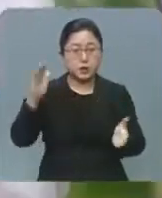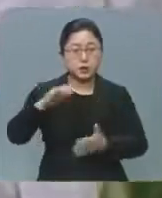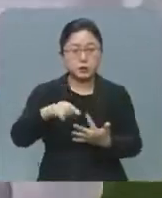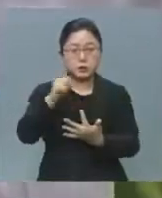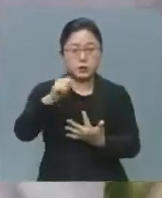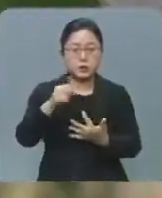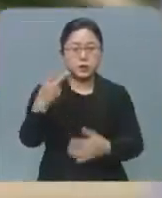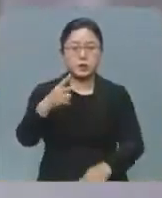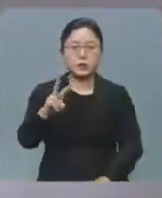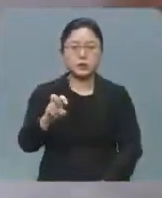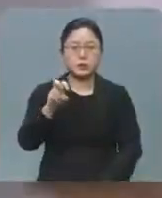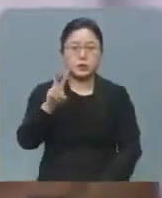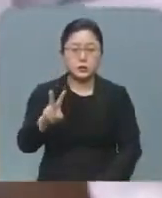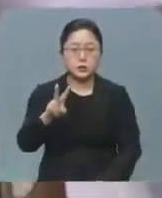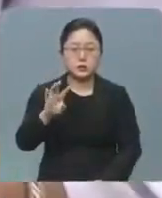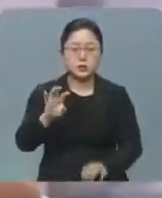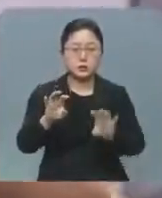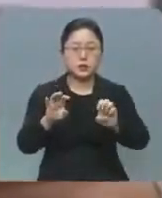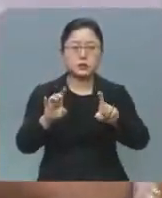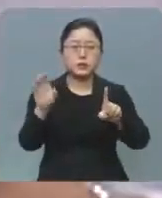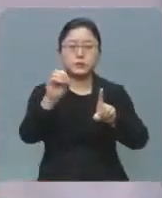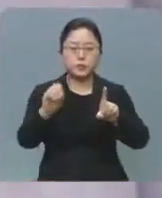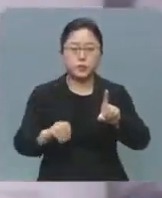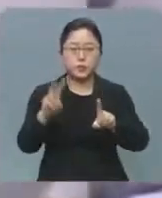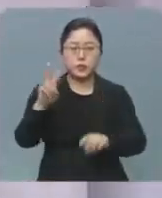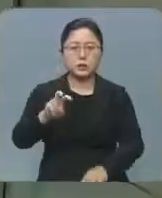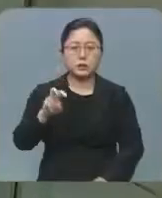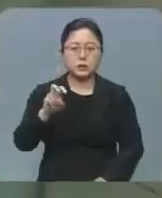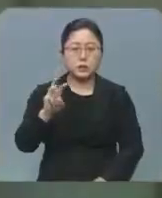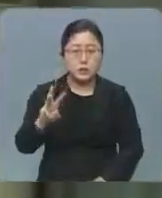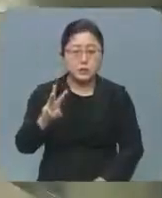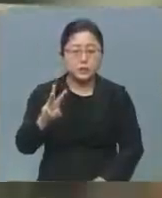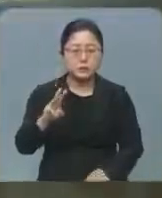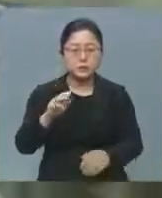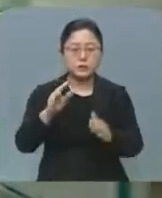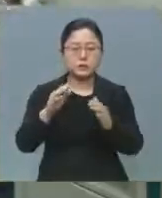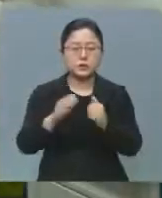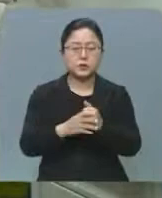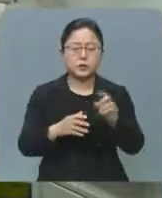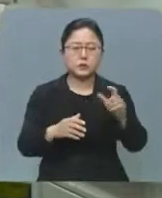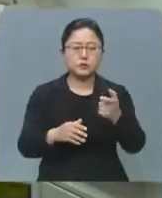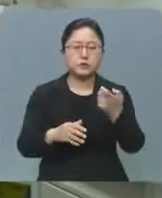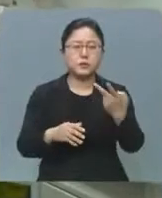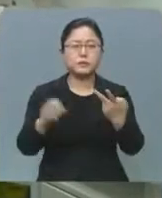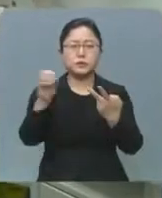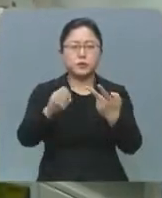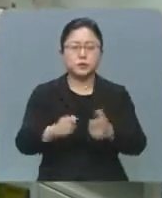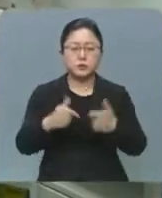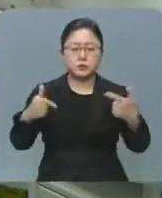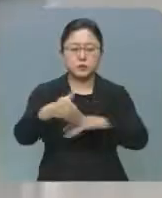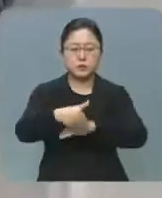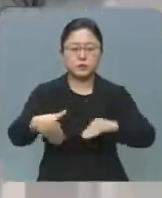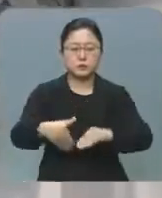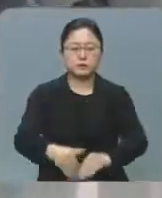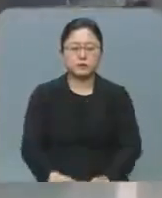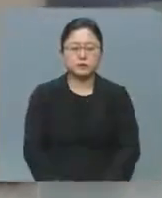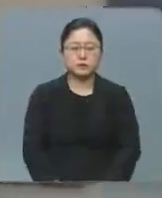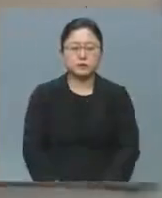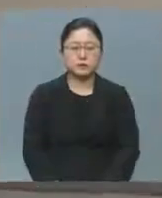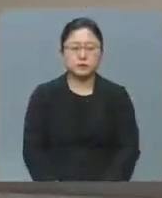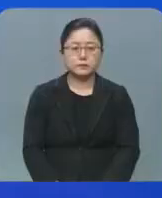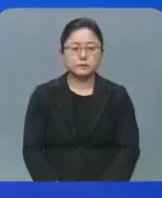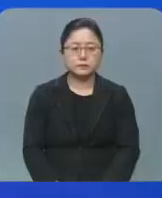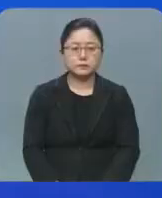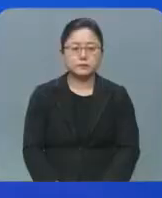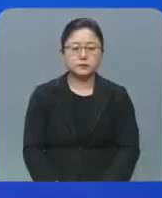비율은 2022학년도 41%에서 2023학년도에는 62%로 확대됩니다.